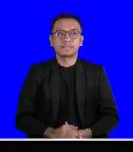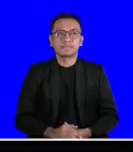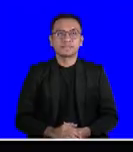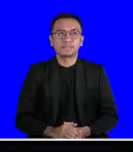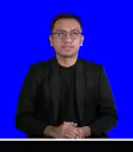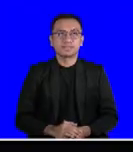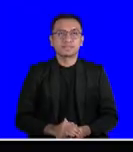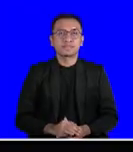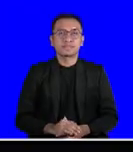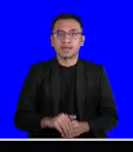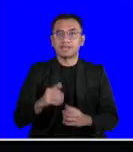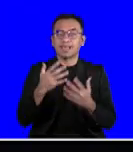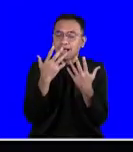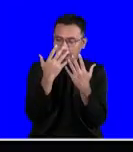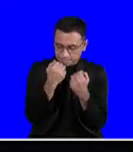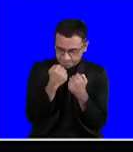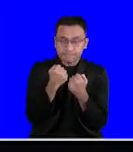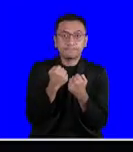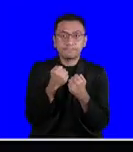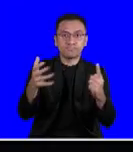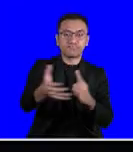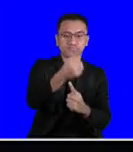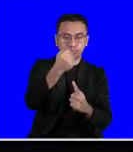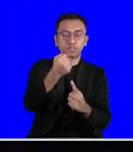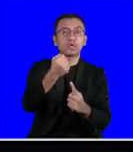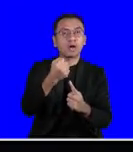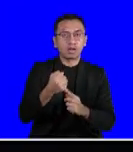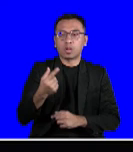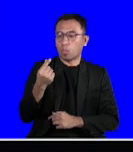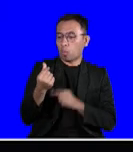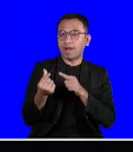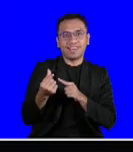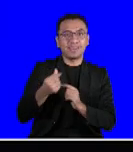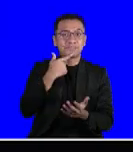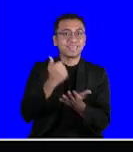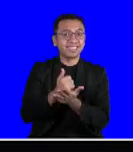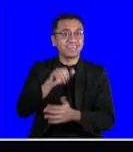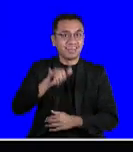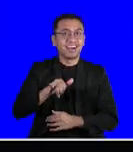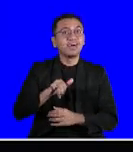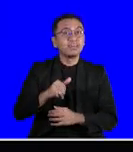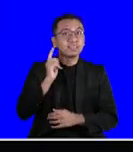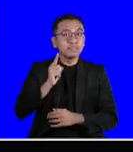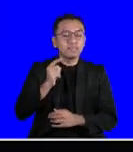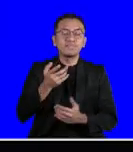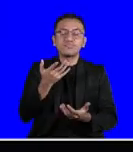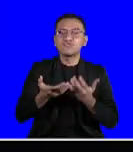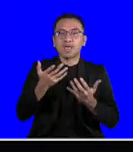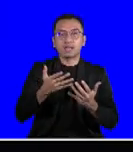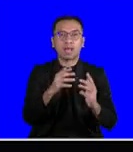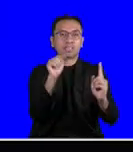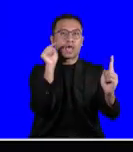Dalam mencapai sebuah harapan, tentu uang memiliki peran penting agar target yang Anda inginkan bisa